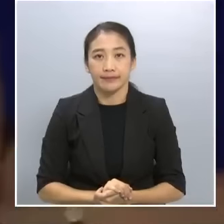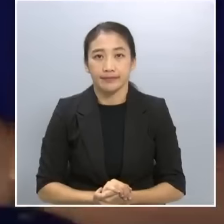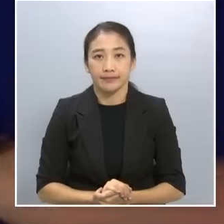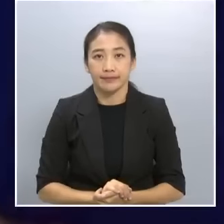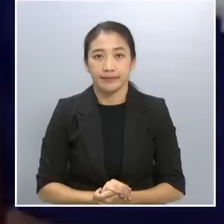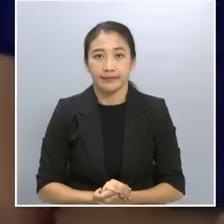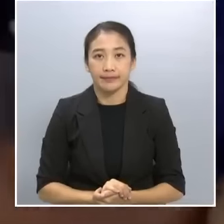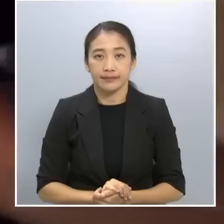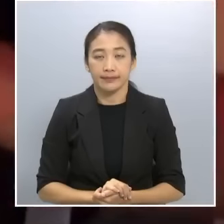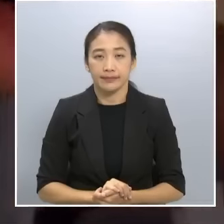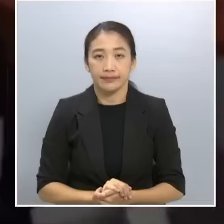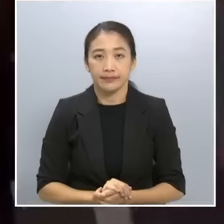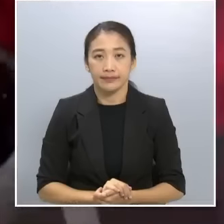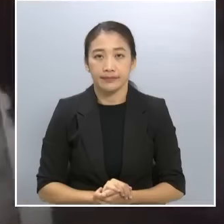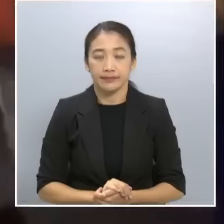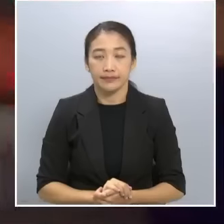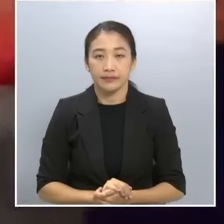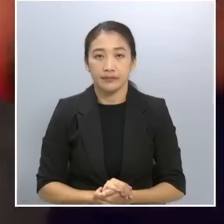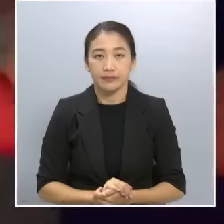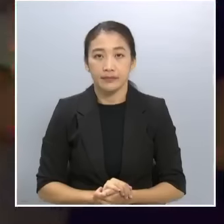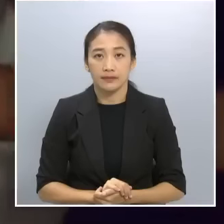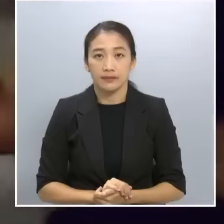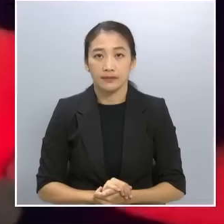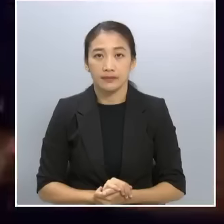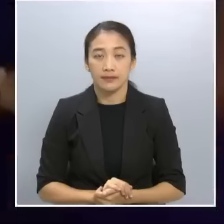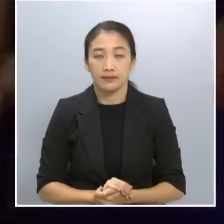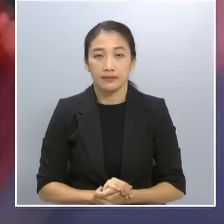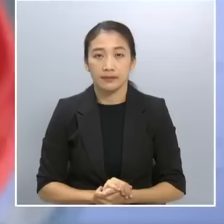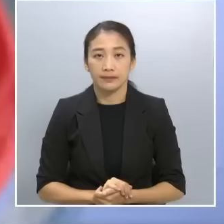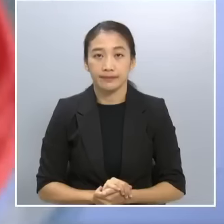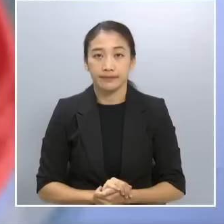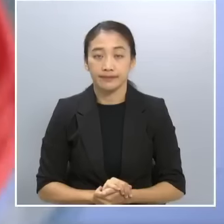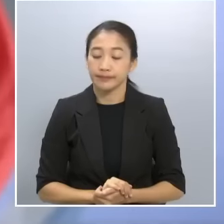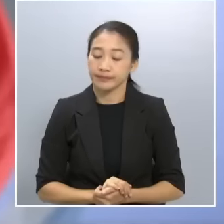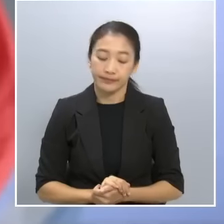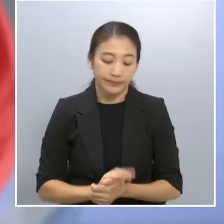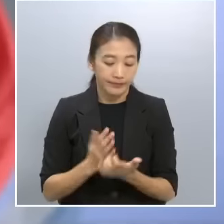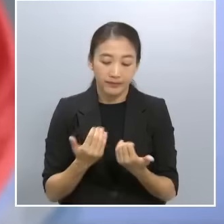โอเคครับก็แหมเป็นเหตุสงสารเด็กอ่ะ ใช่ค่ะ